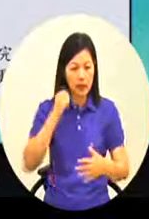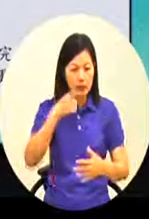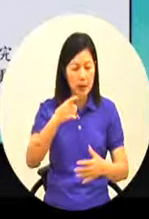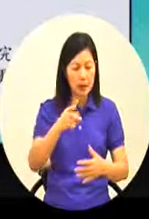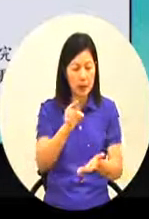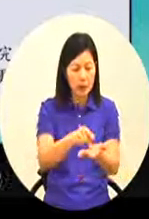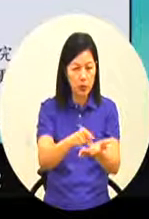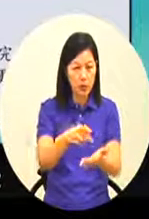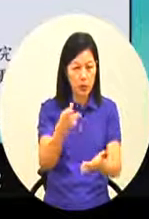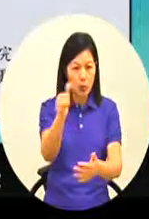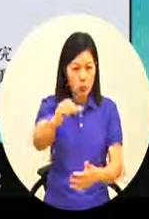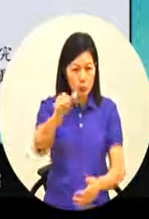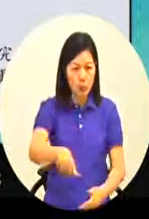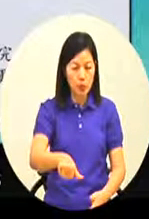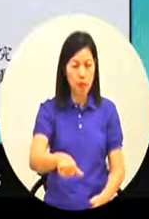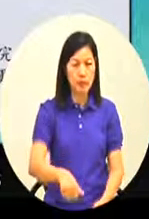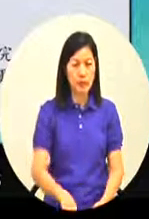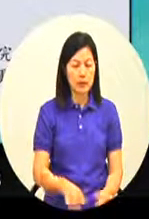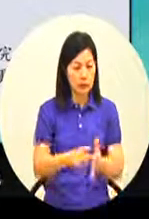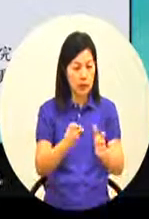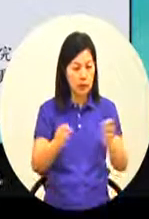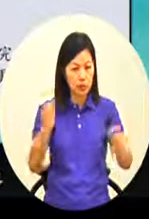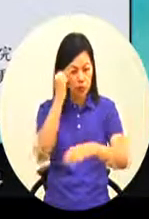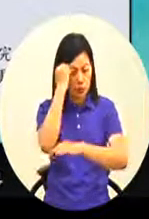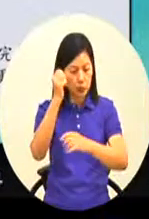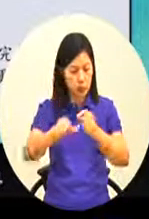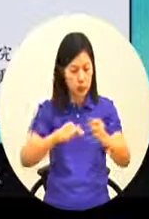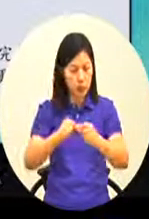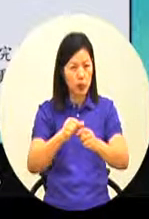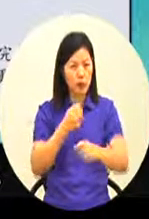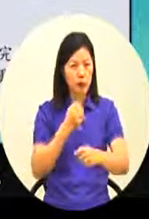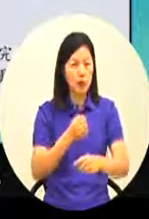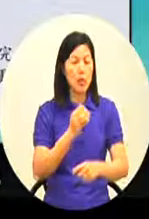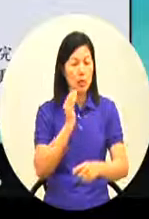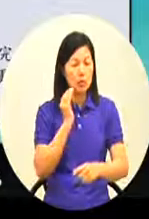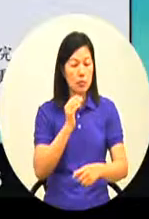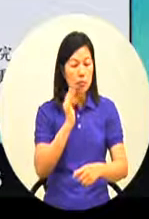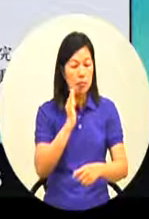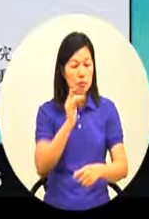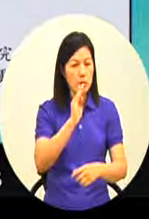5000元。最长可住5年，你是否愿意入住？